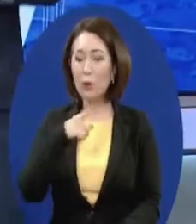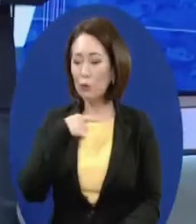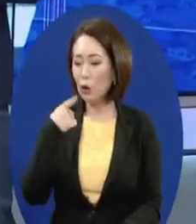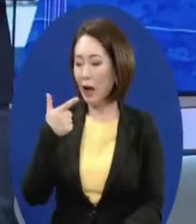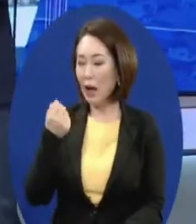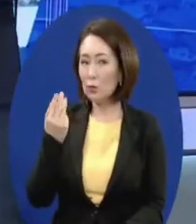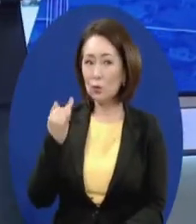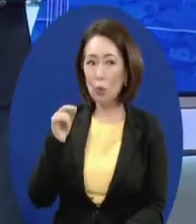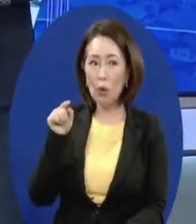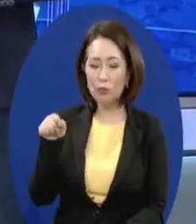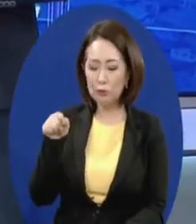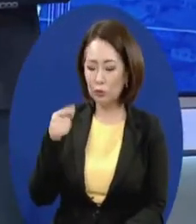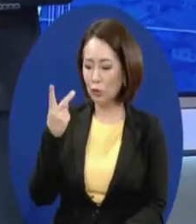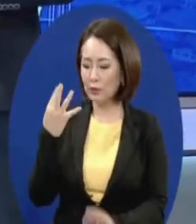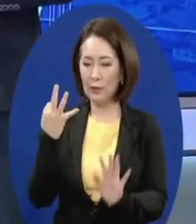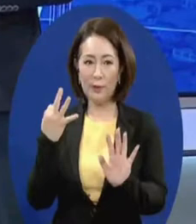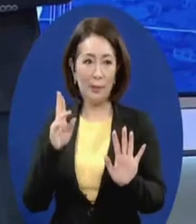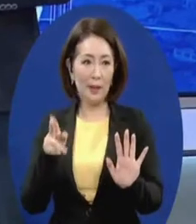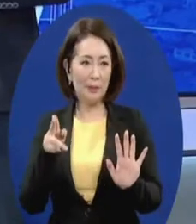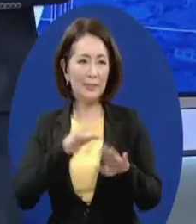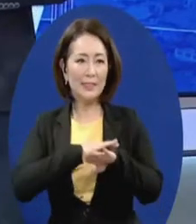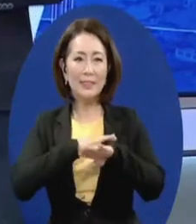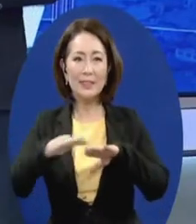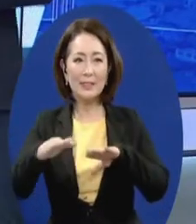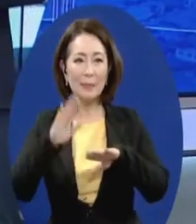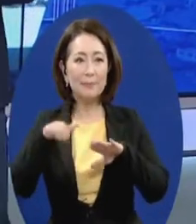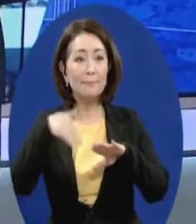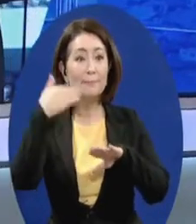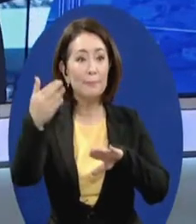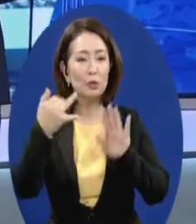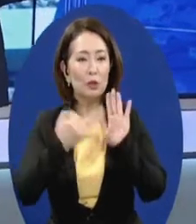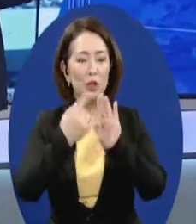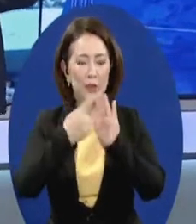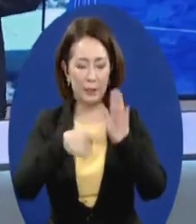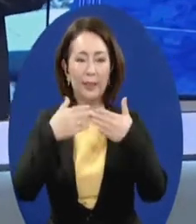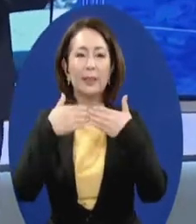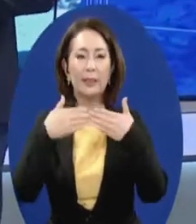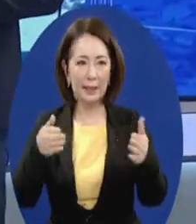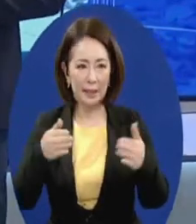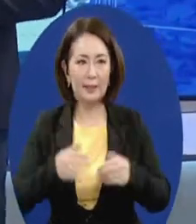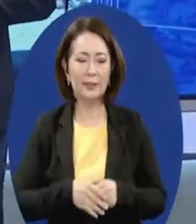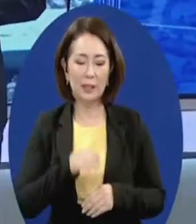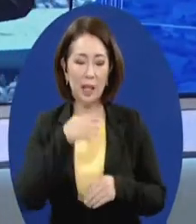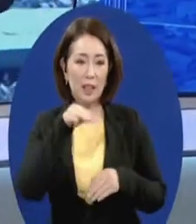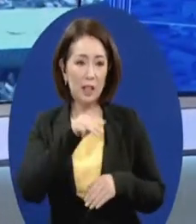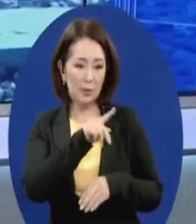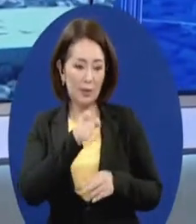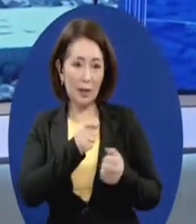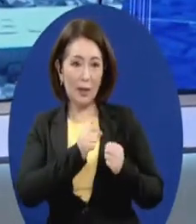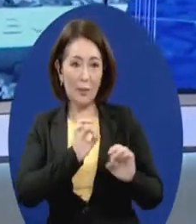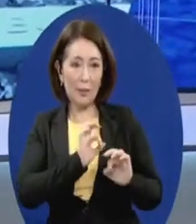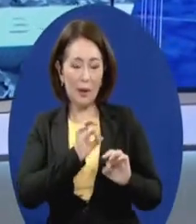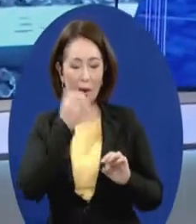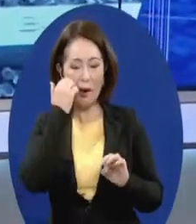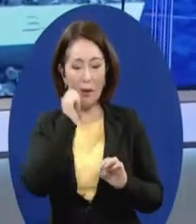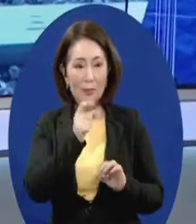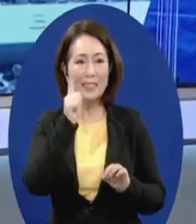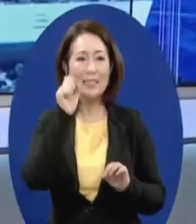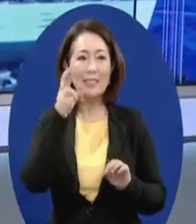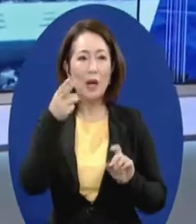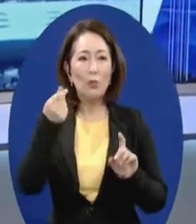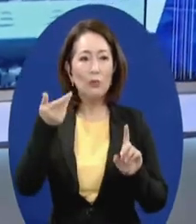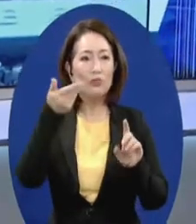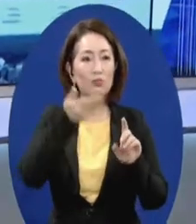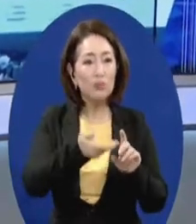толгой Ашуун Сухад чиглэлийн 258 км замыг ирэх оны 7-р сард ашиглалтанд оруулна. Хэтгүрийн зээлгүй байсан ахмадуудад олгох 1 сая